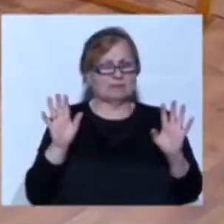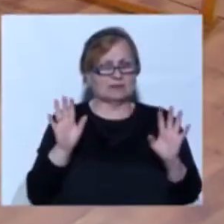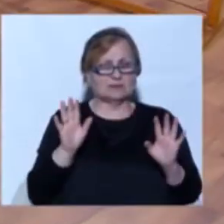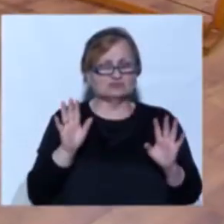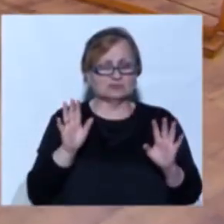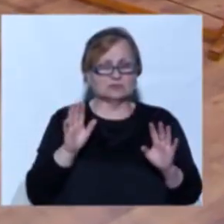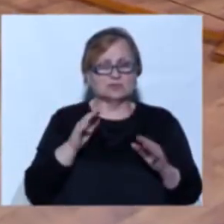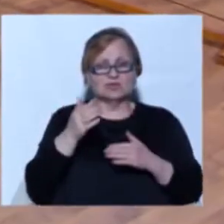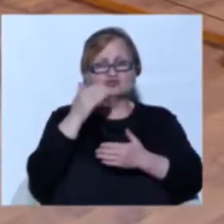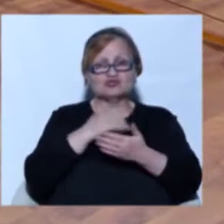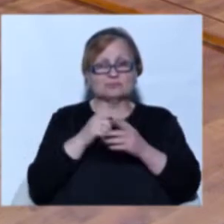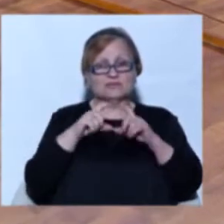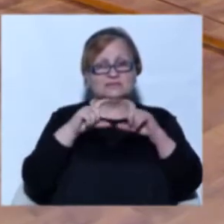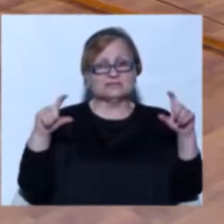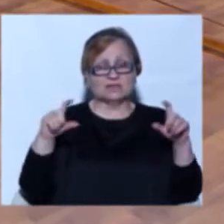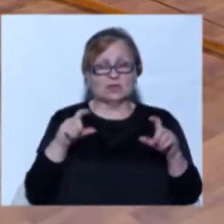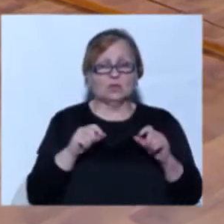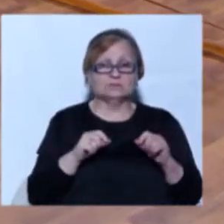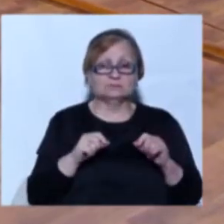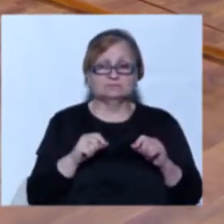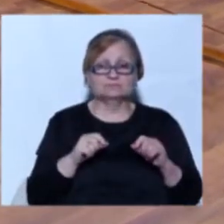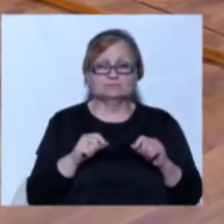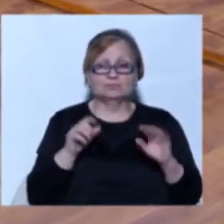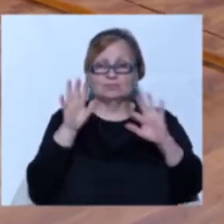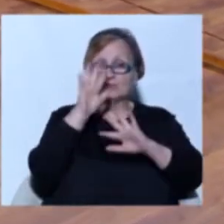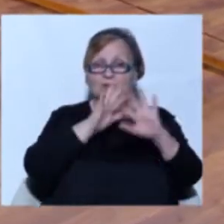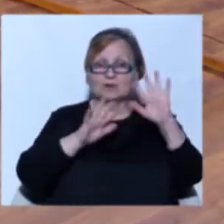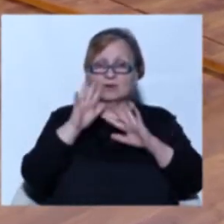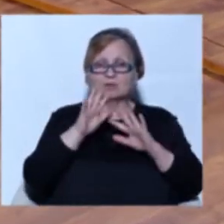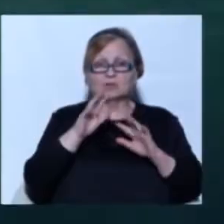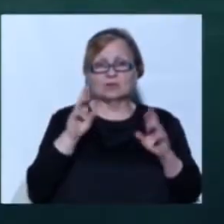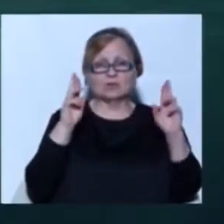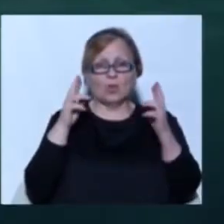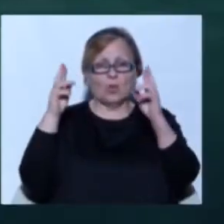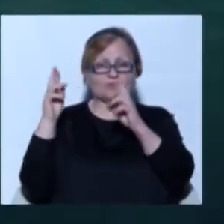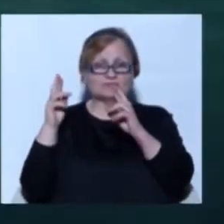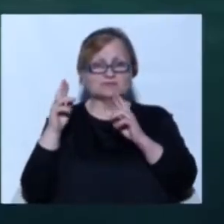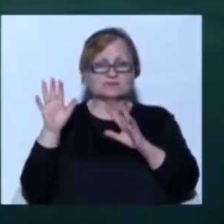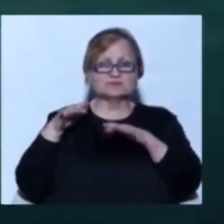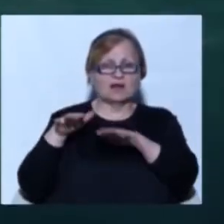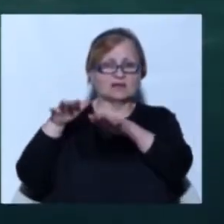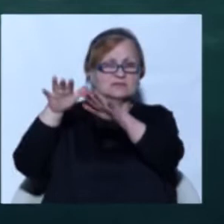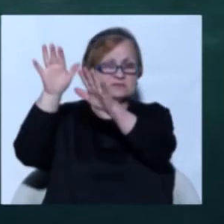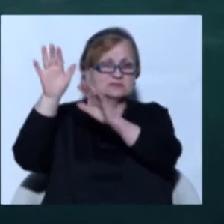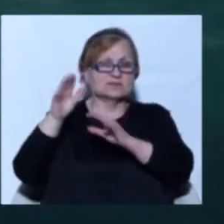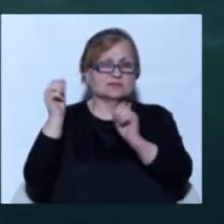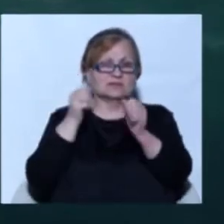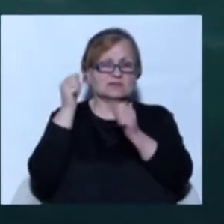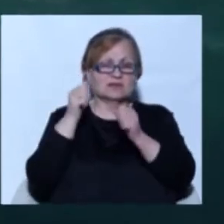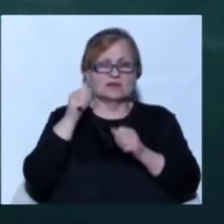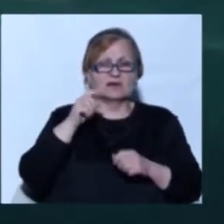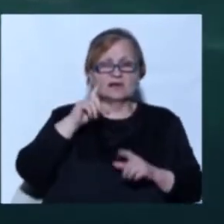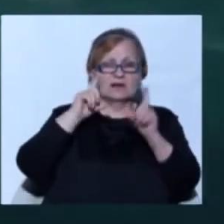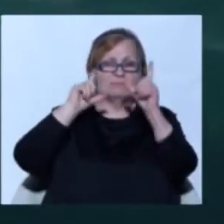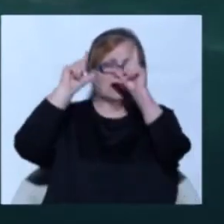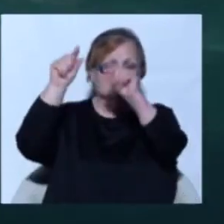შემდეგი სტრიქონი. მიაქციეთ ყურადღება, ღრუბლები როკვით დაიძრნენ ქარში და მიაშურეს ლილისფერ